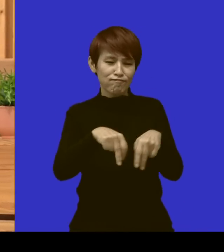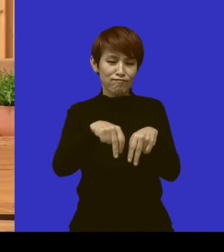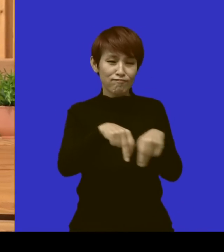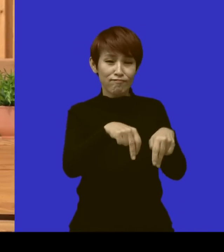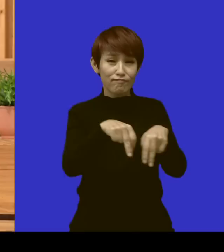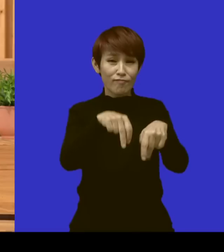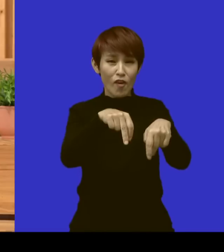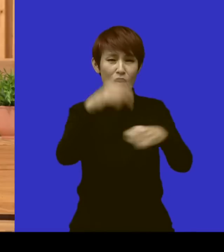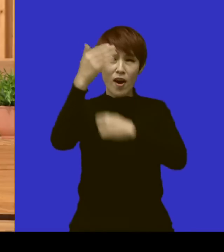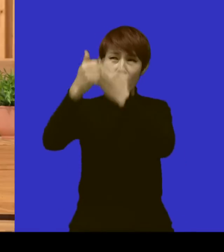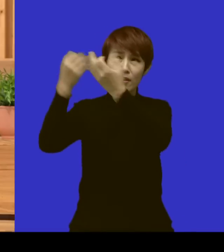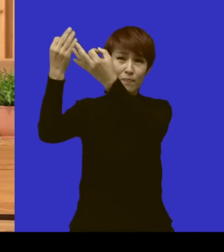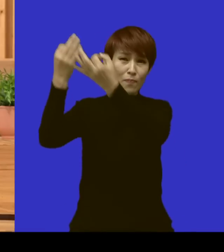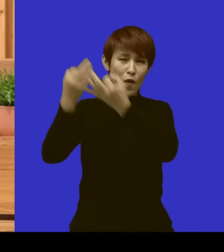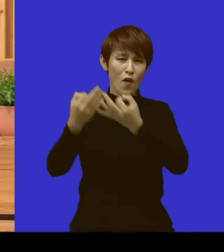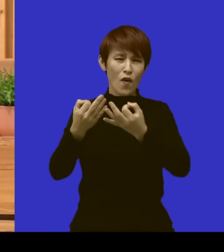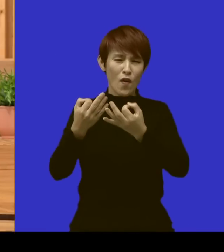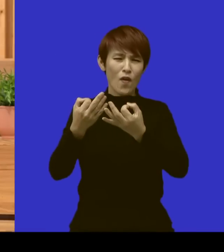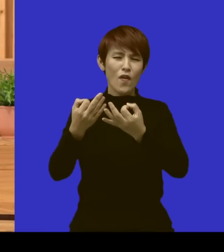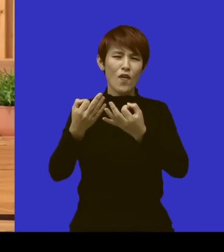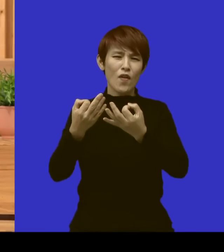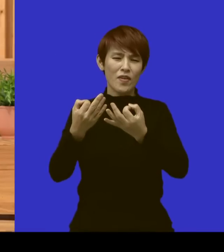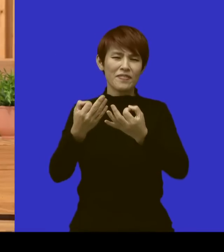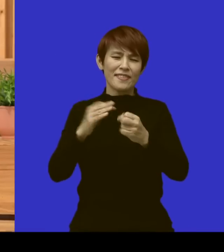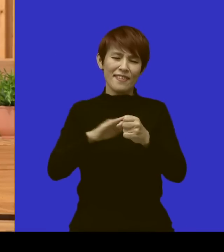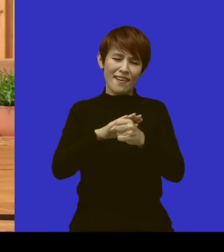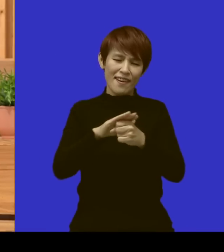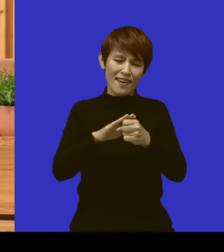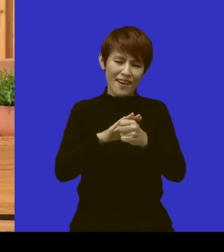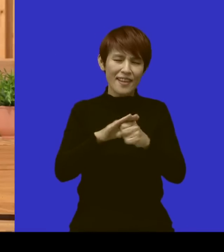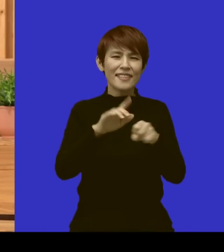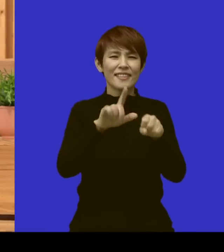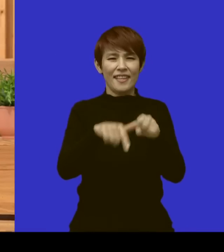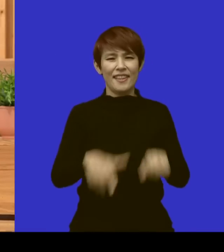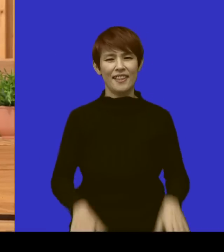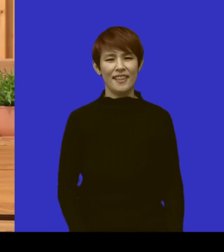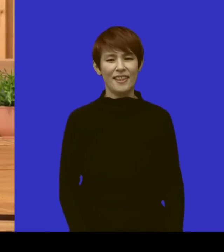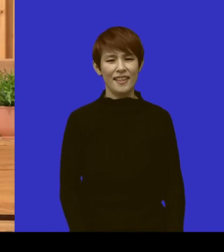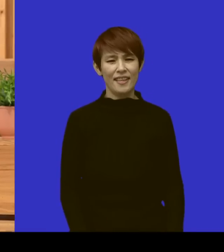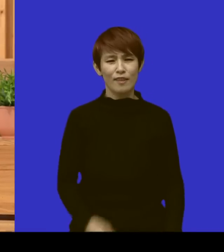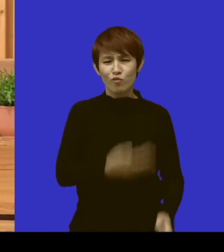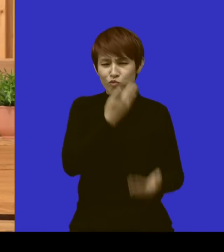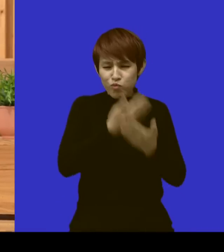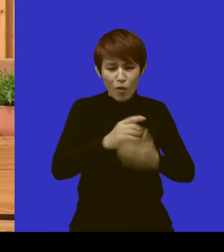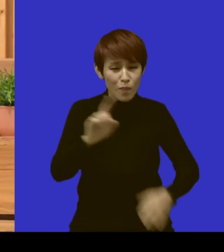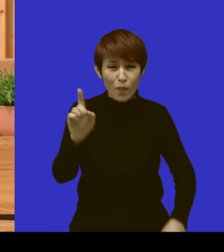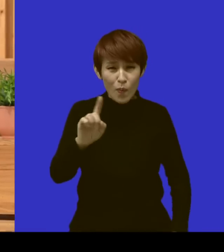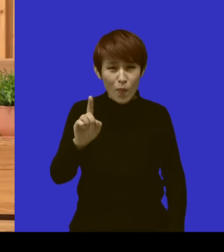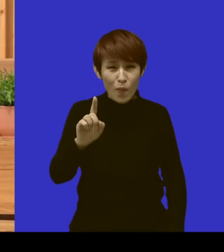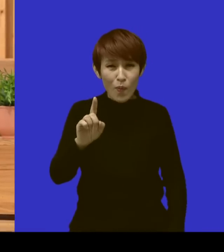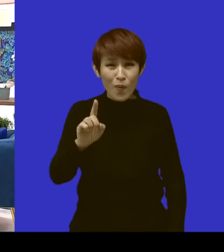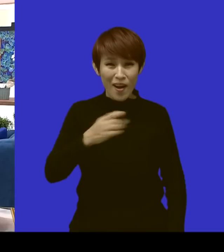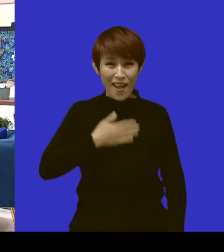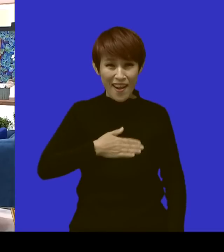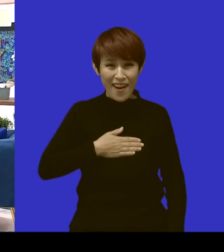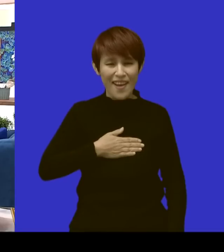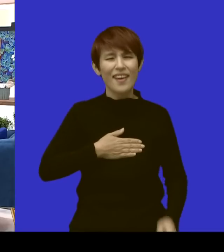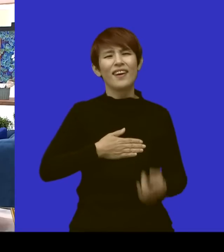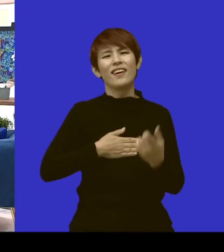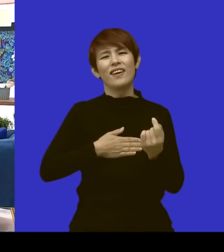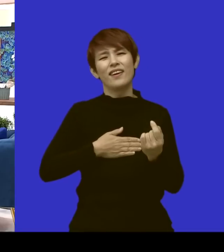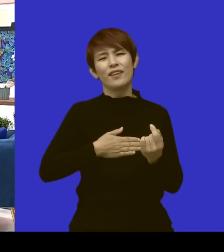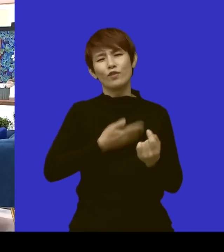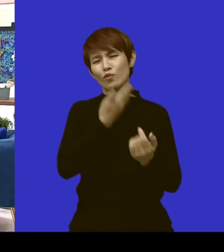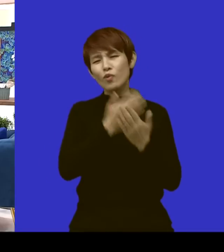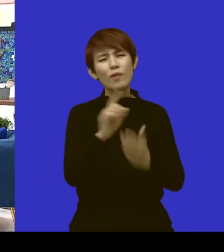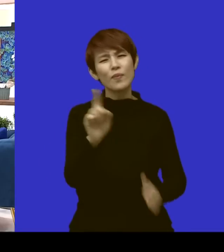산책조차도 하나님이 가장 아끼고 사랑하는 시간일 거라는 생각이 들어요. 정말 무엇이 중원디라는 우리 카피 문구 생각이 나시죠? 과연 우리에게